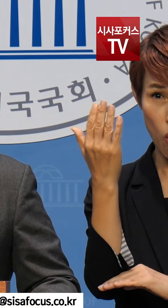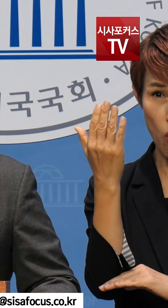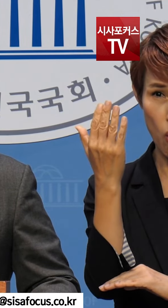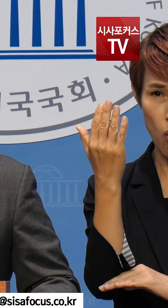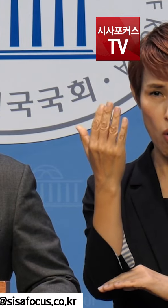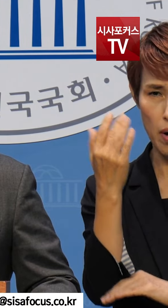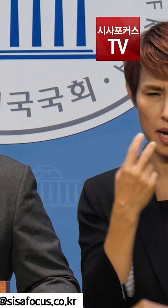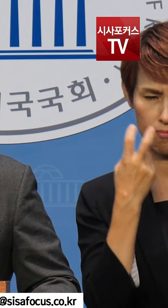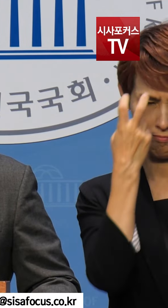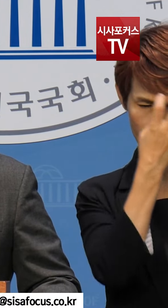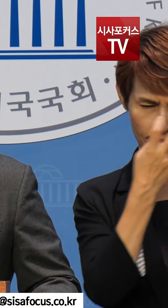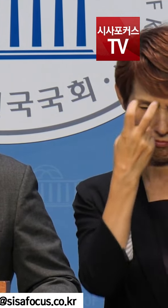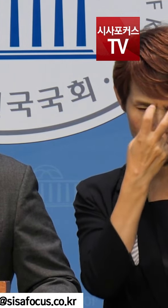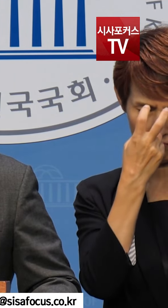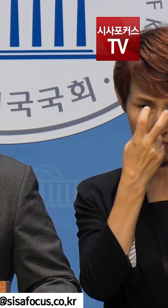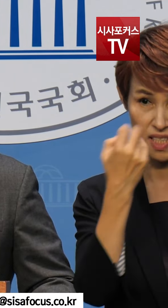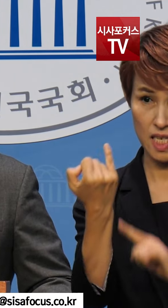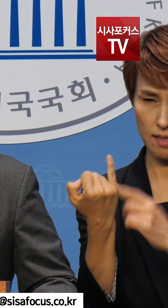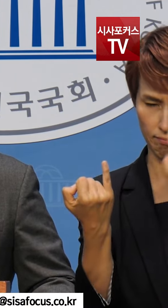송곳 검증이 필요합니다.